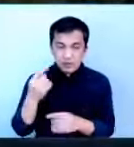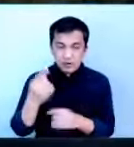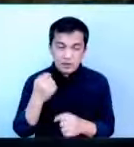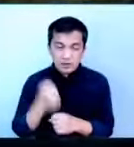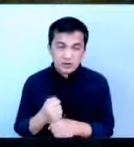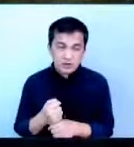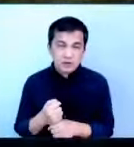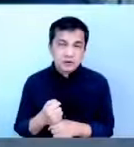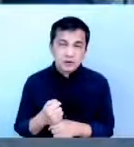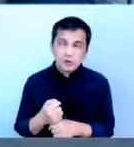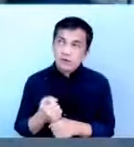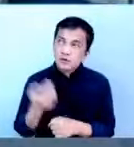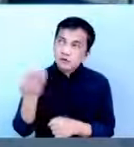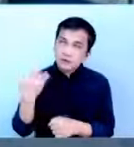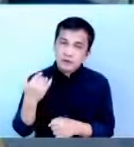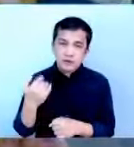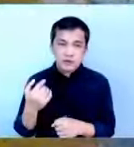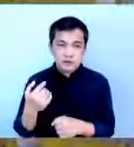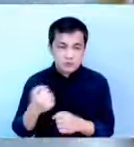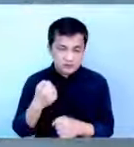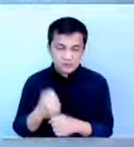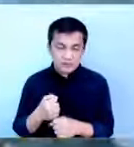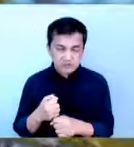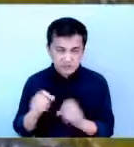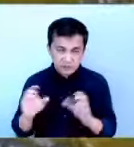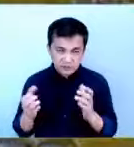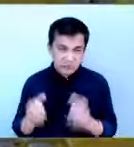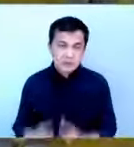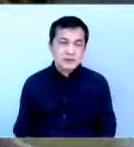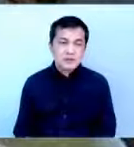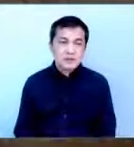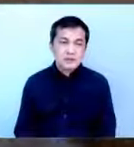ikukumpara sa mga nakaraang taon. Ikinatuwa rin niya ang